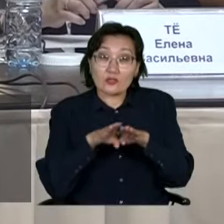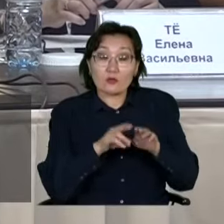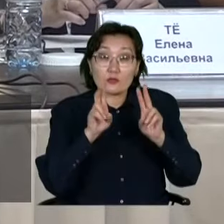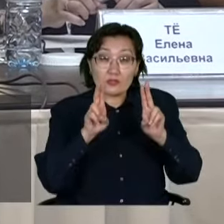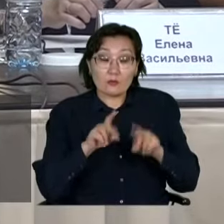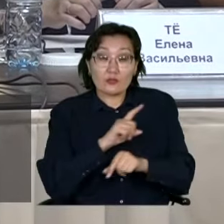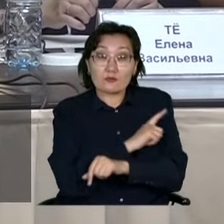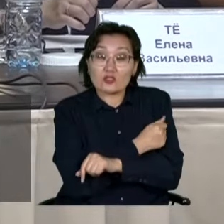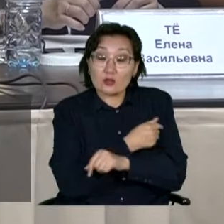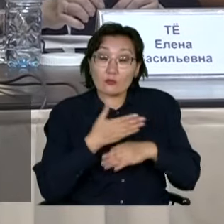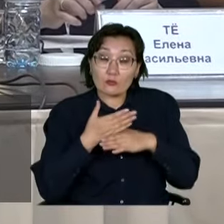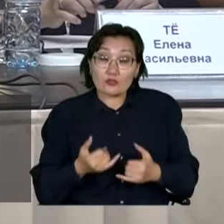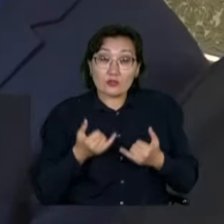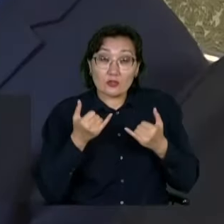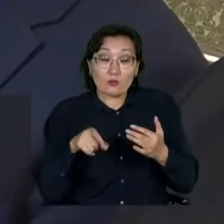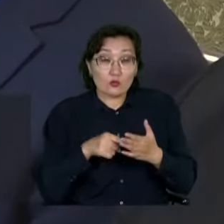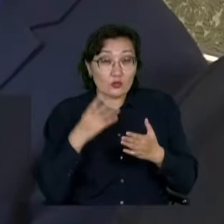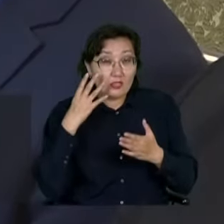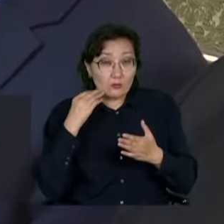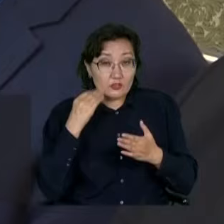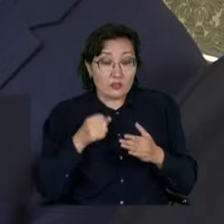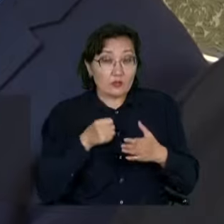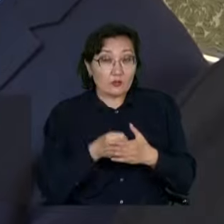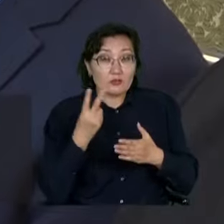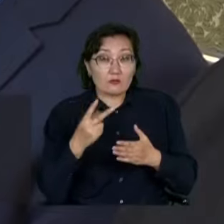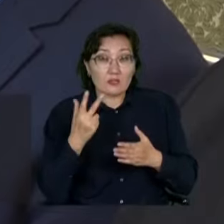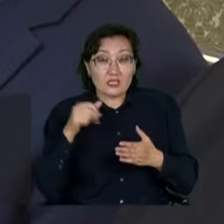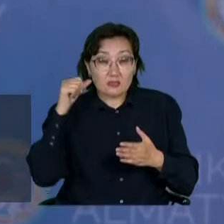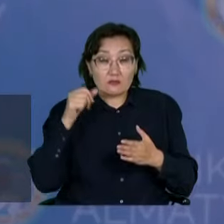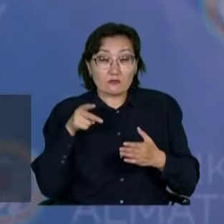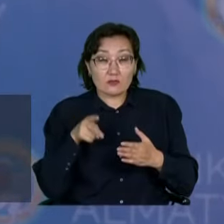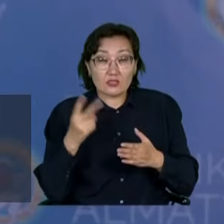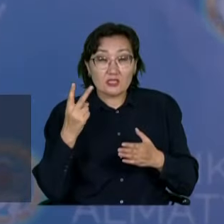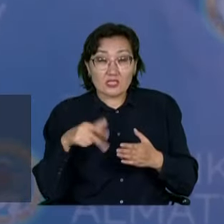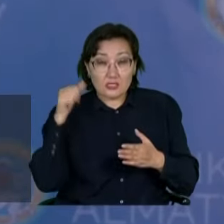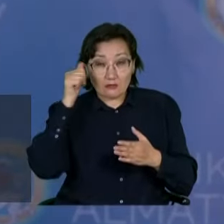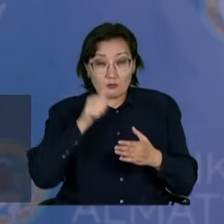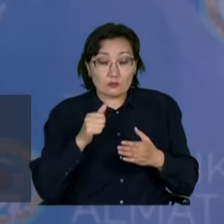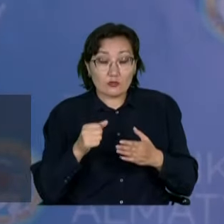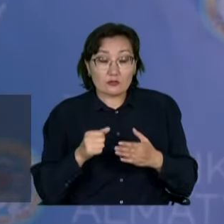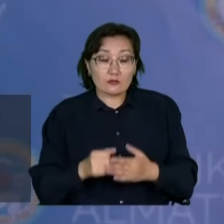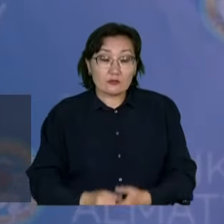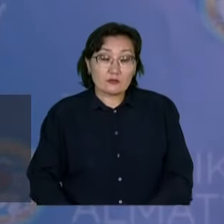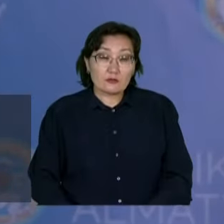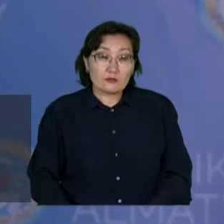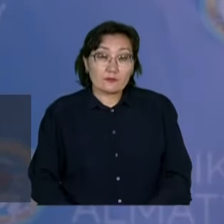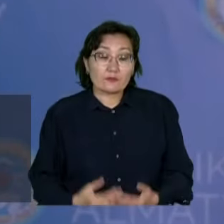стандарт первичной медико-санитарной помощи города Алматы» до 2030 года.